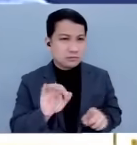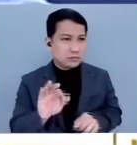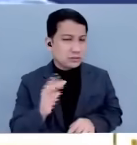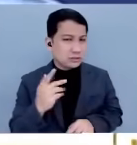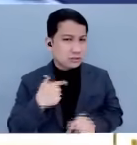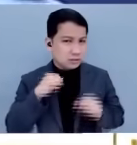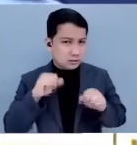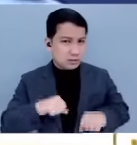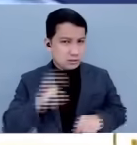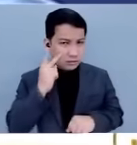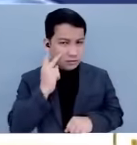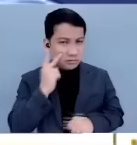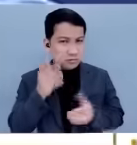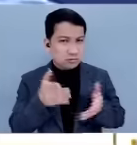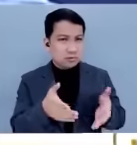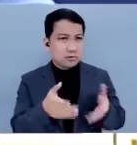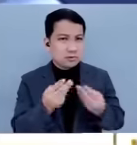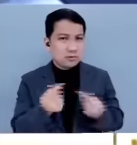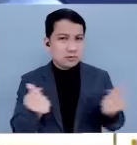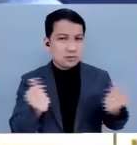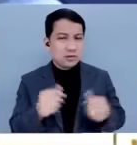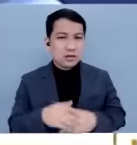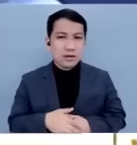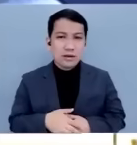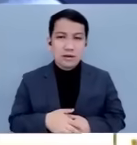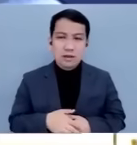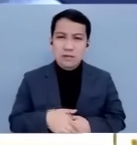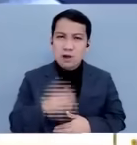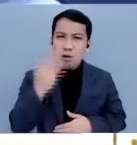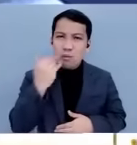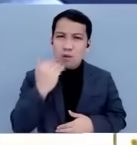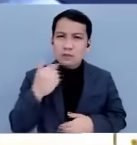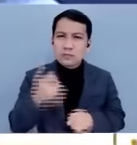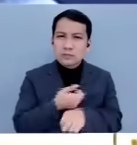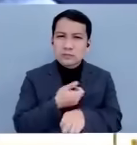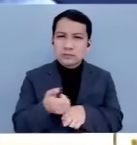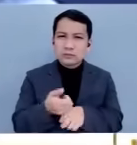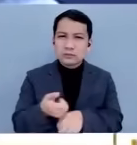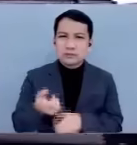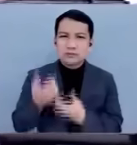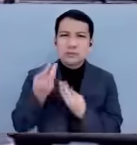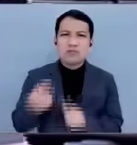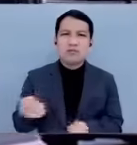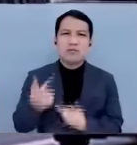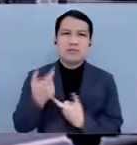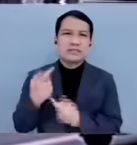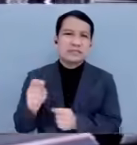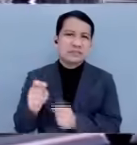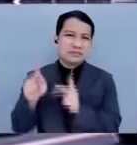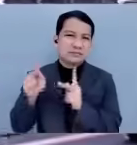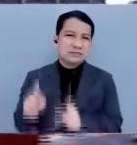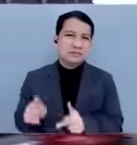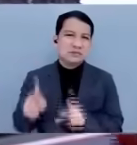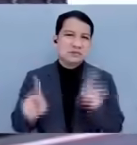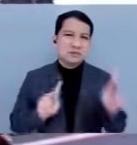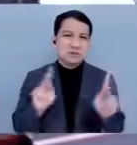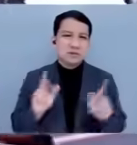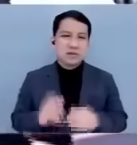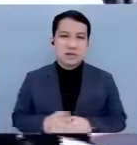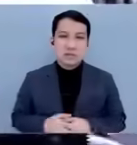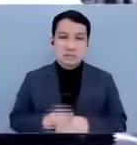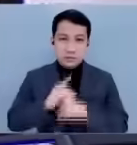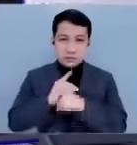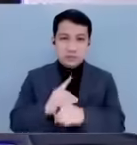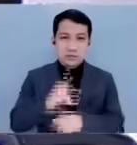that's the only way to resolve it. Mahirap yung nawawala yung tiwala ng tao. Depensa naman ng